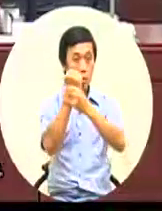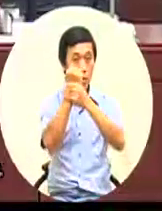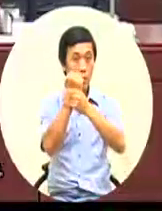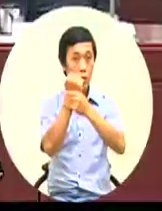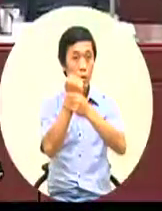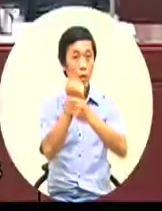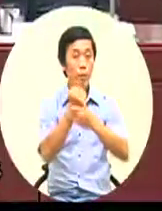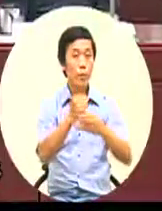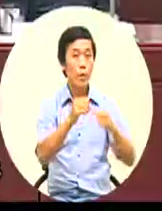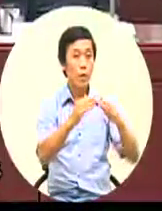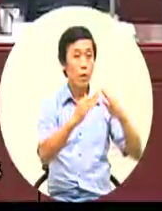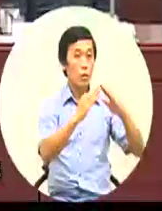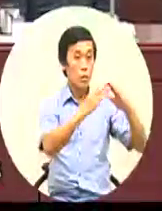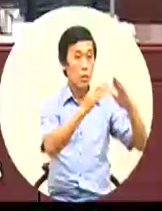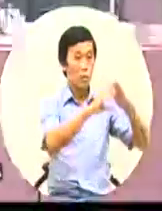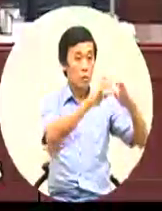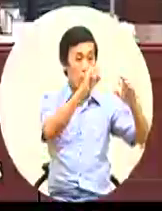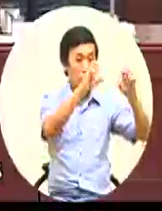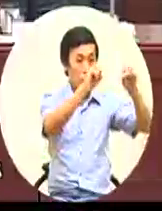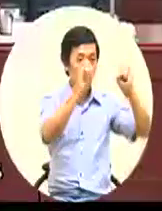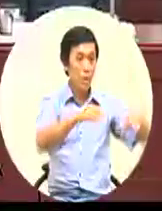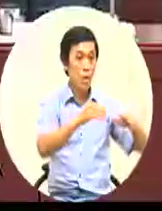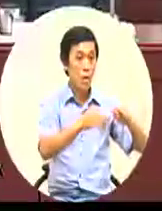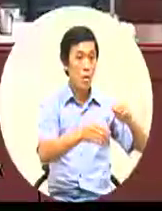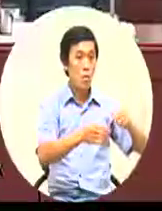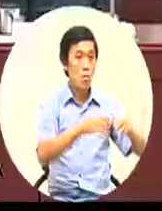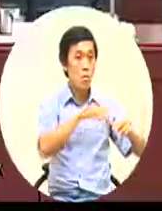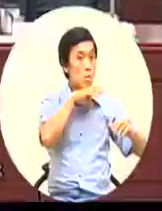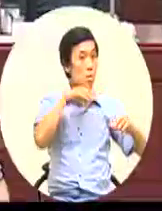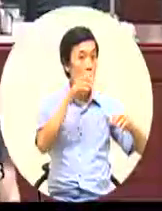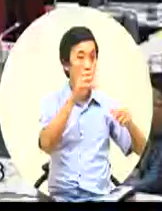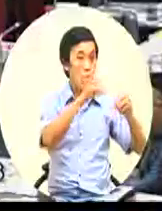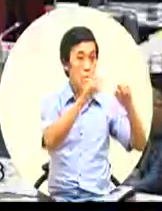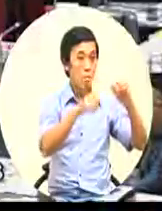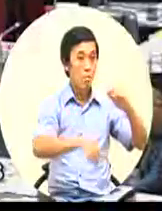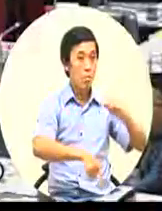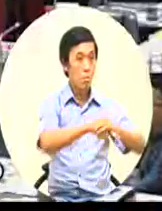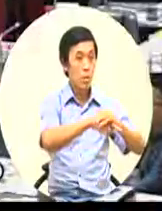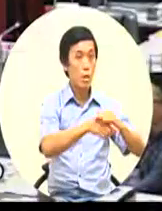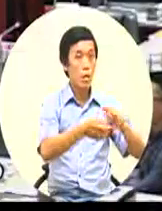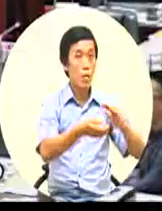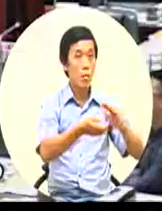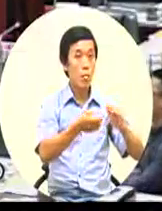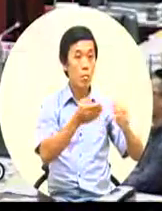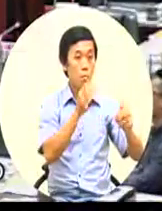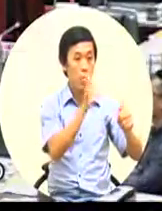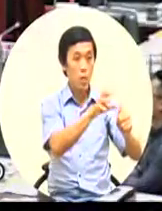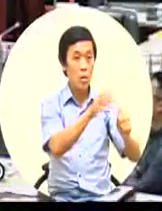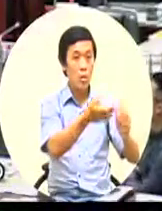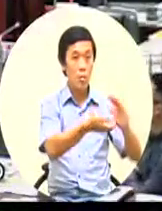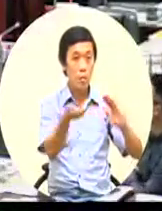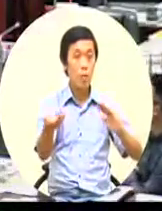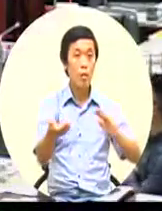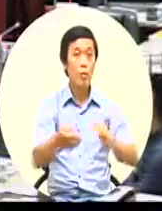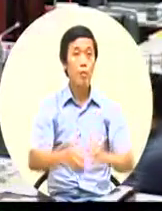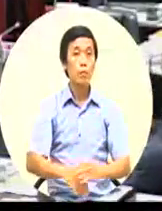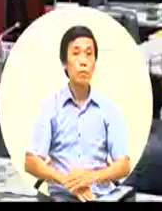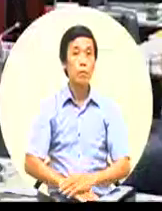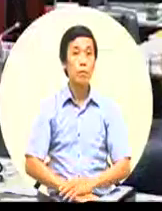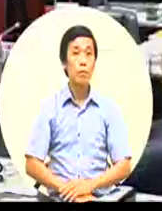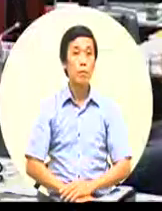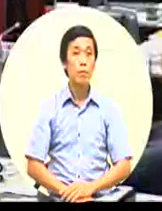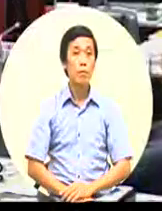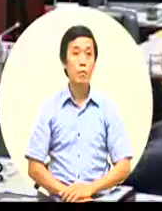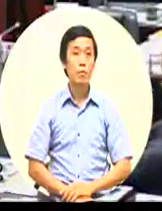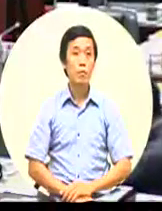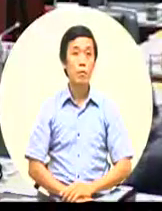对强拆破迁， 支持市政建设， 反对强拆破迁， 支持市政建设， 反